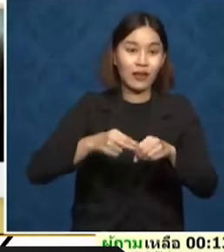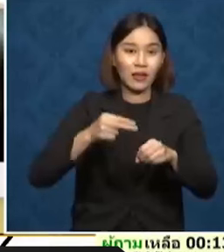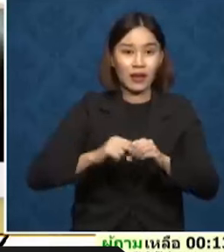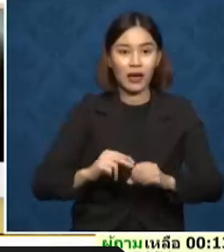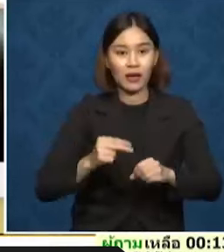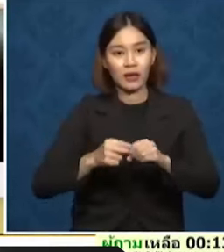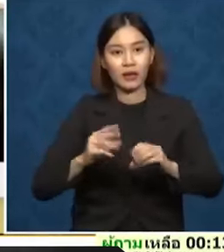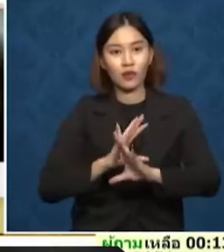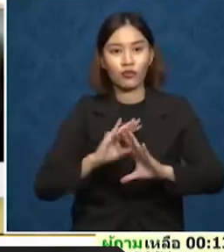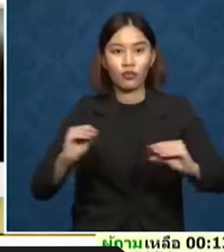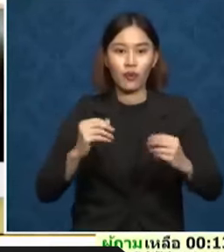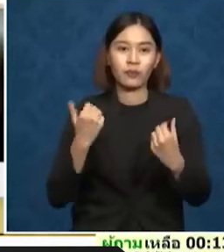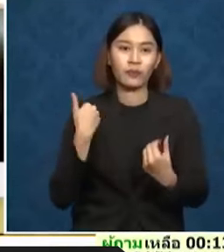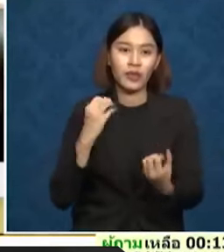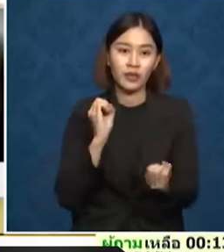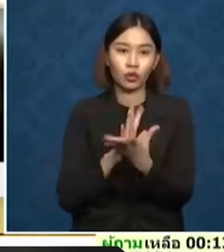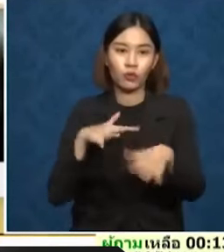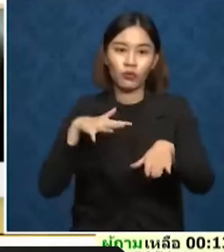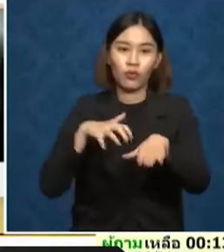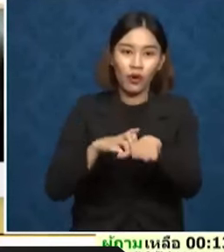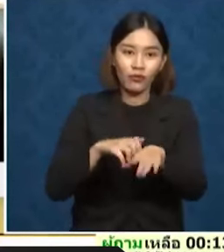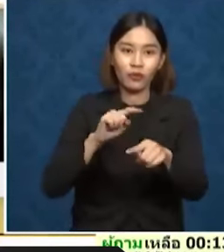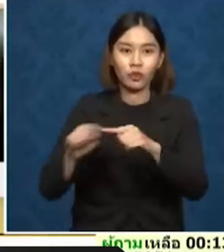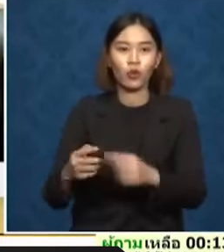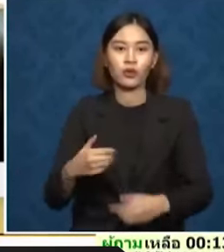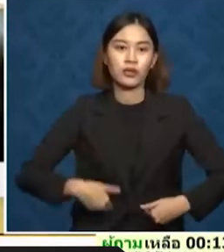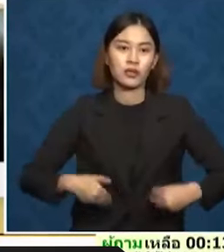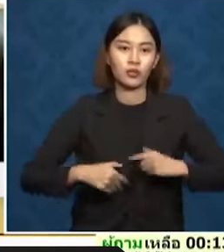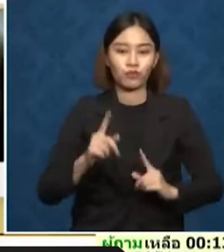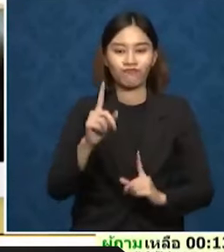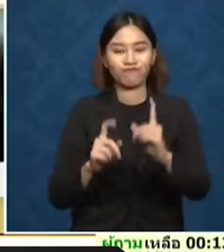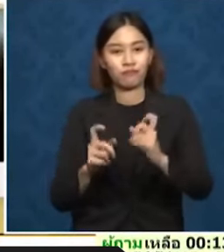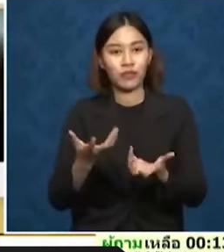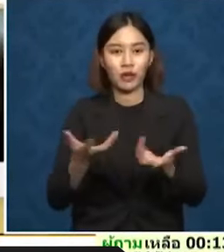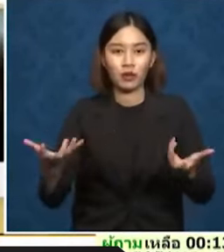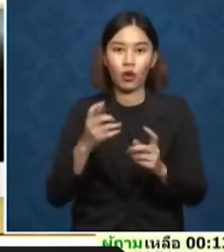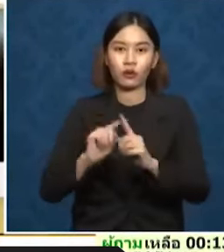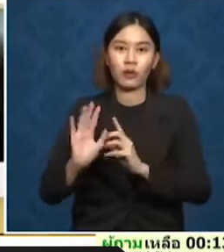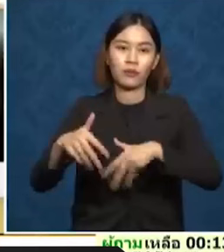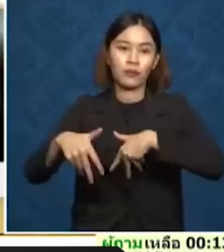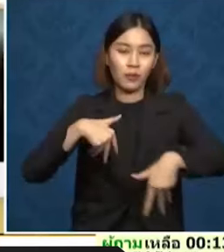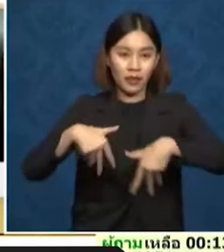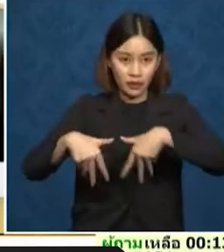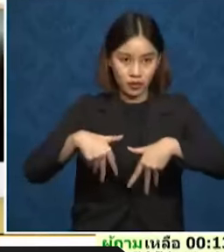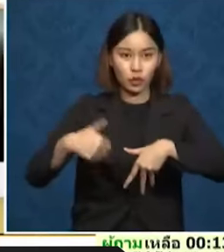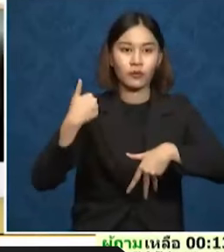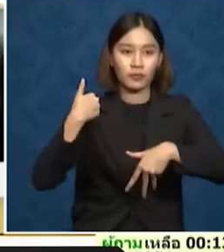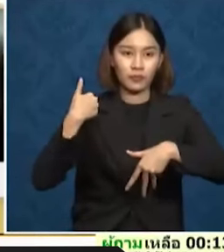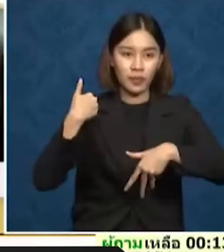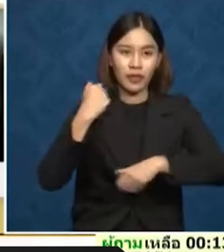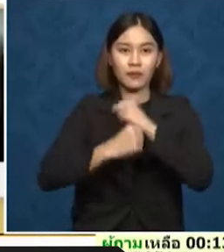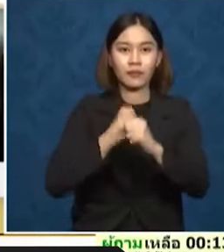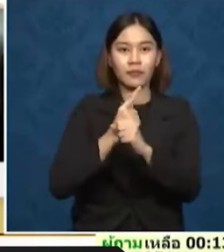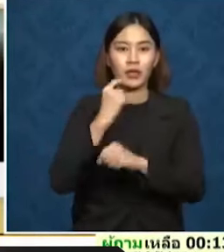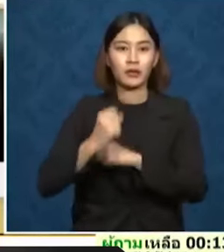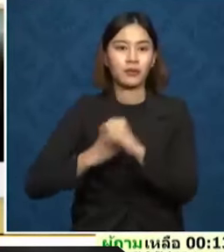ยังก่อให้เกิดอุบัติเหตุที่นำมาถึงการสูญเสียชีวิตและทรัพย์สินของพี่น้องประชาชนเป็นอย่างมากในแต่ละปีอีก